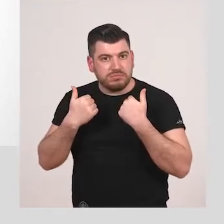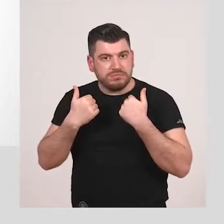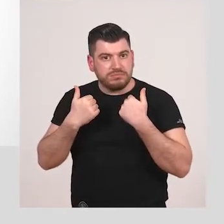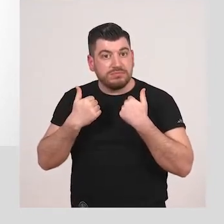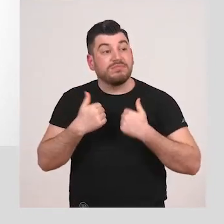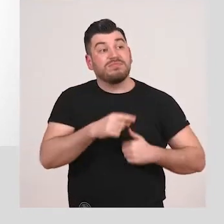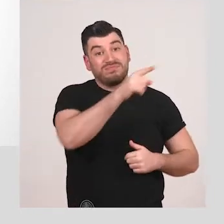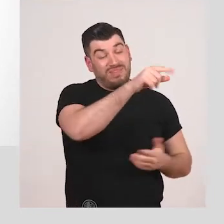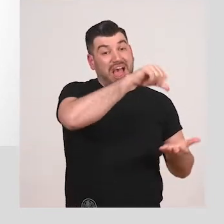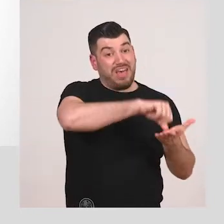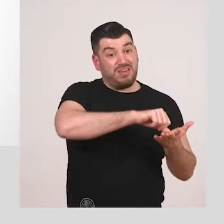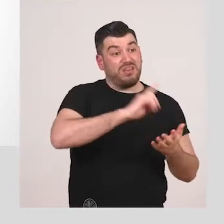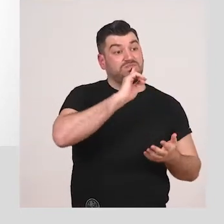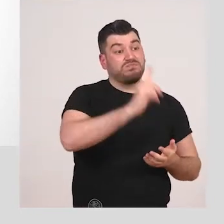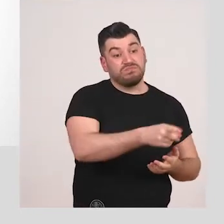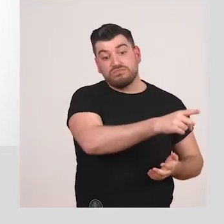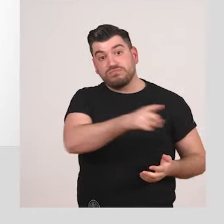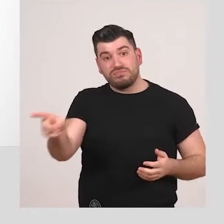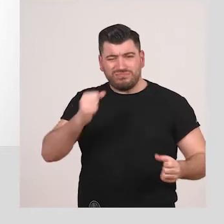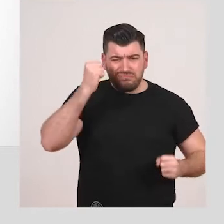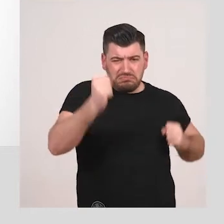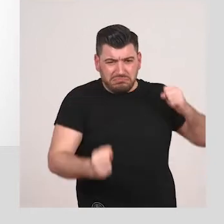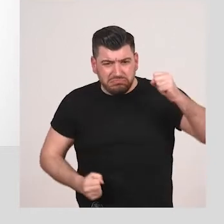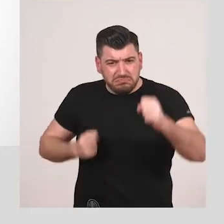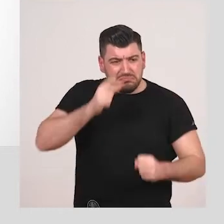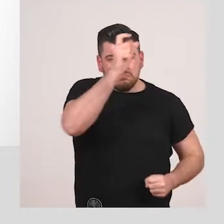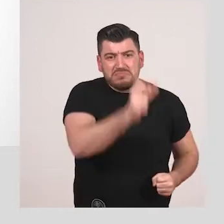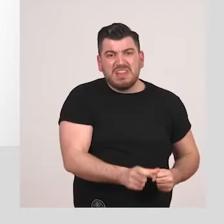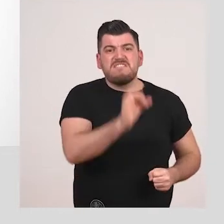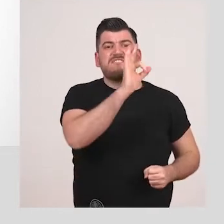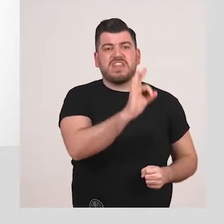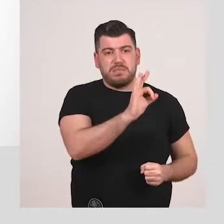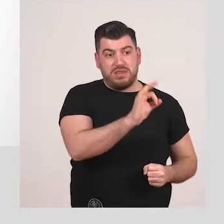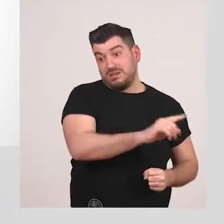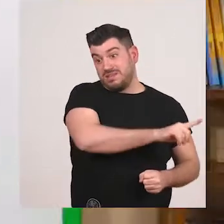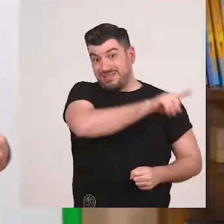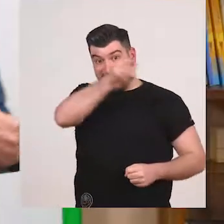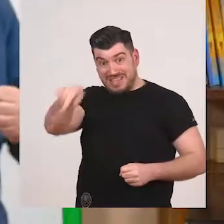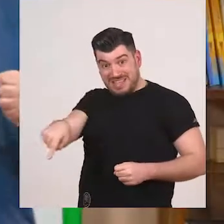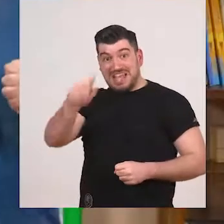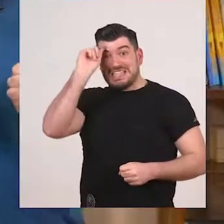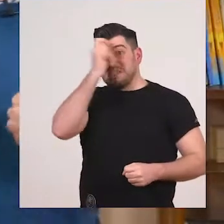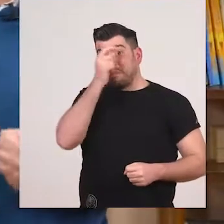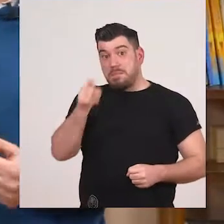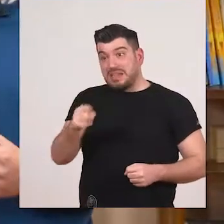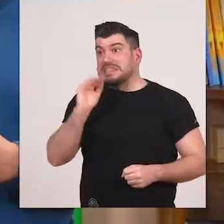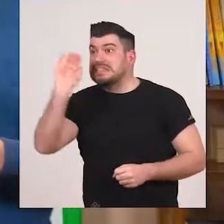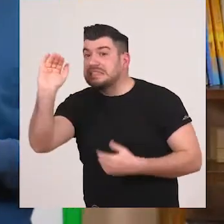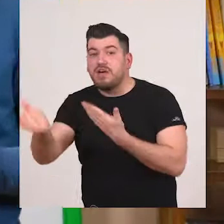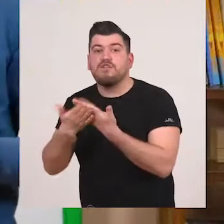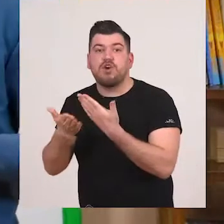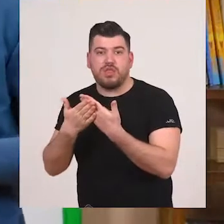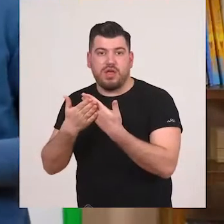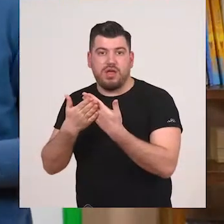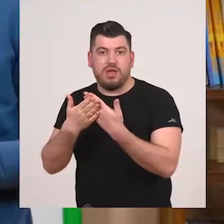τον Φιδιππίδη, τον πολύ γνωστό ημεροδρόμο στη Σπάρτη, για να ζητήσει βοήθεια. Οι Σπαρτιάτες, ας